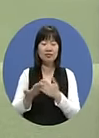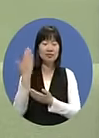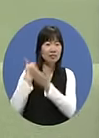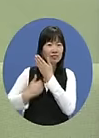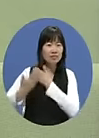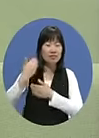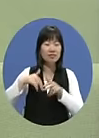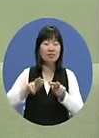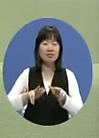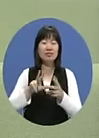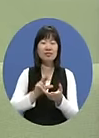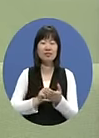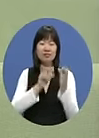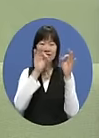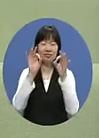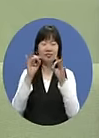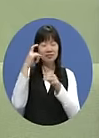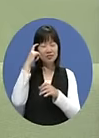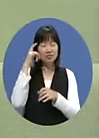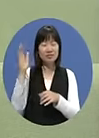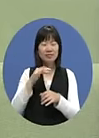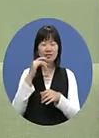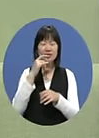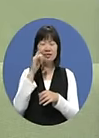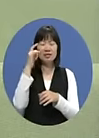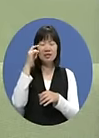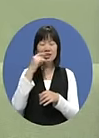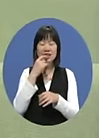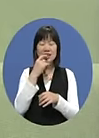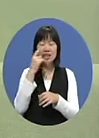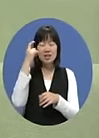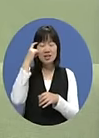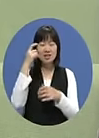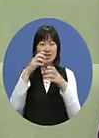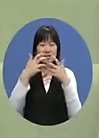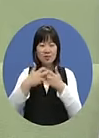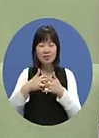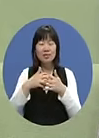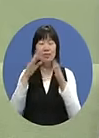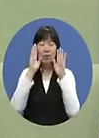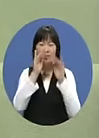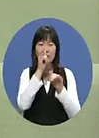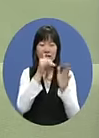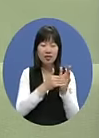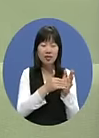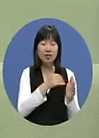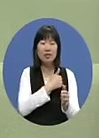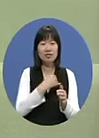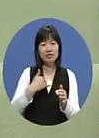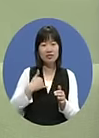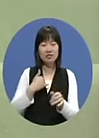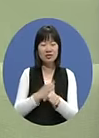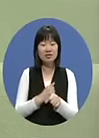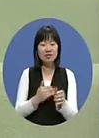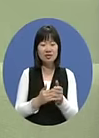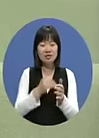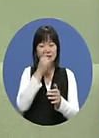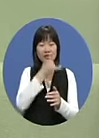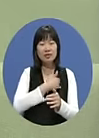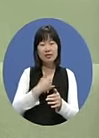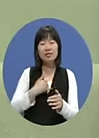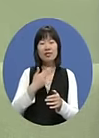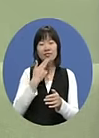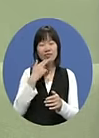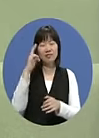그전에는 문제를 보면 머리부터 하얘지는 거예요. 공부를 해도. 왜냐하면 충분히 했다고 생각했는데 그게